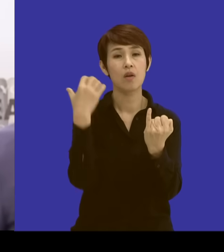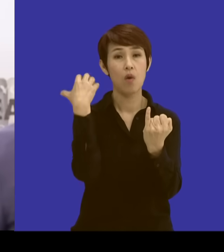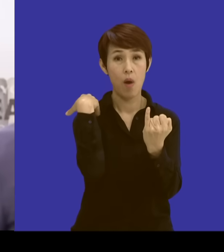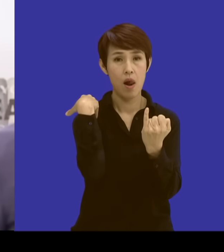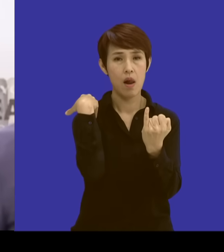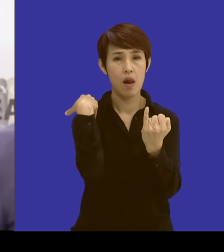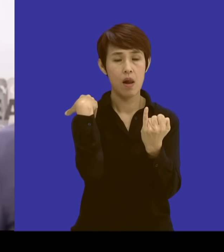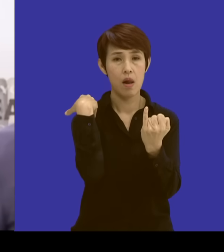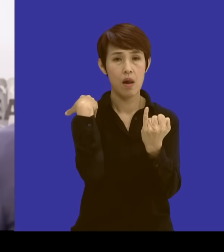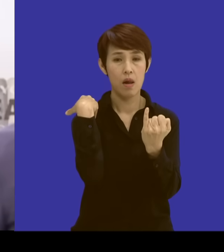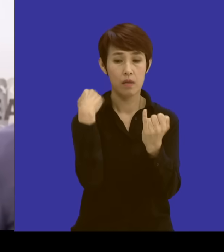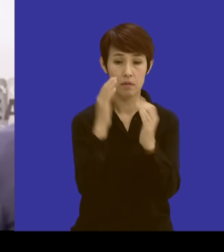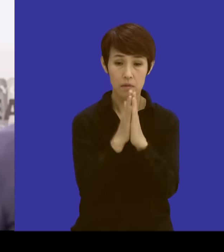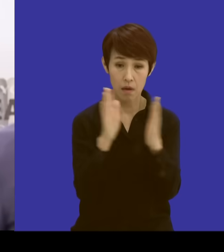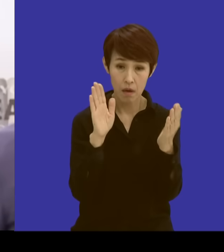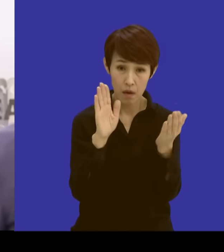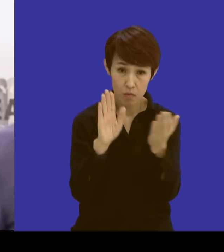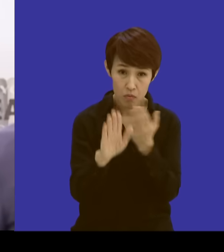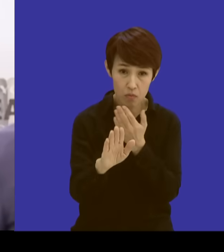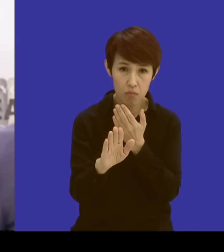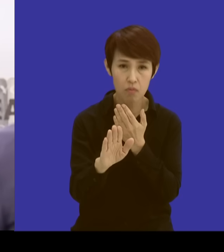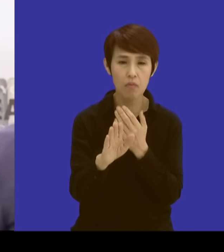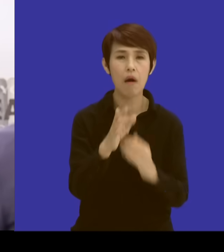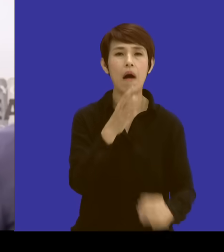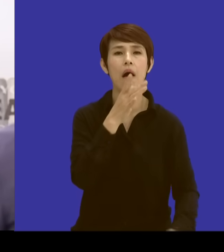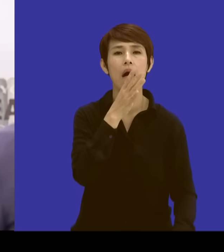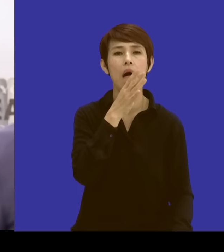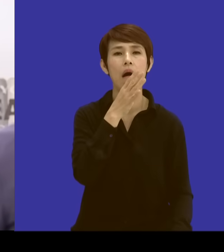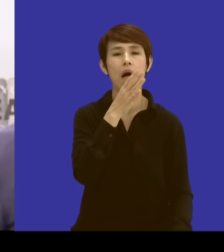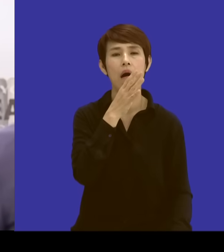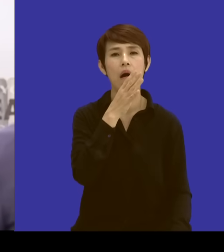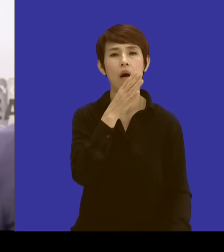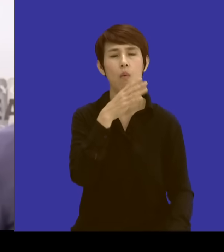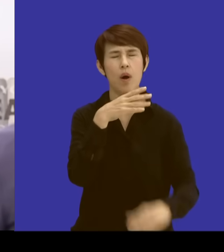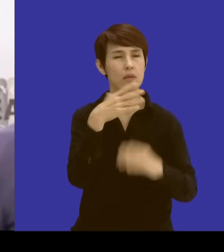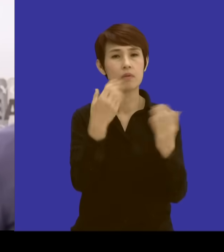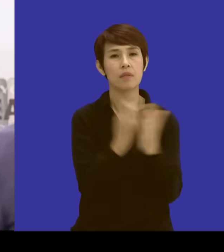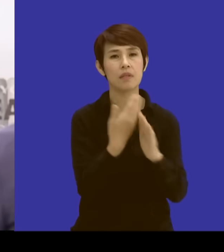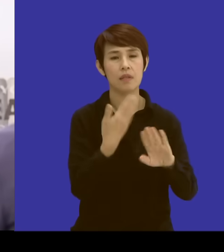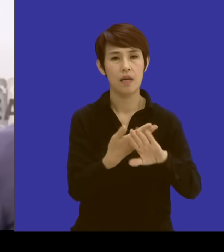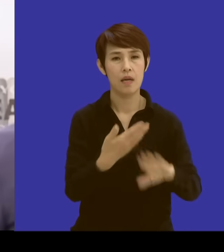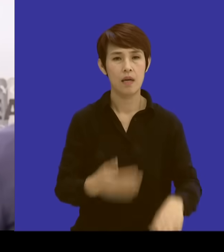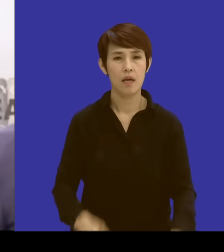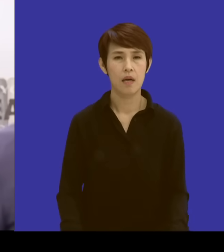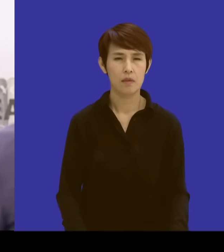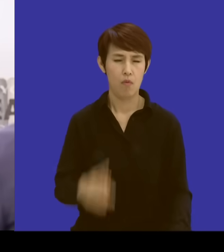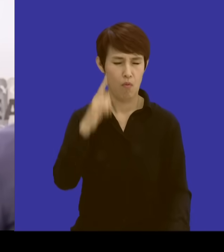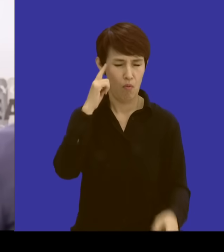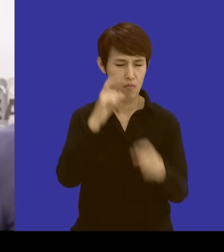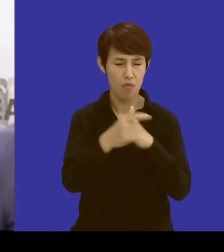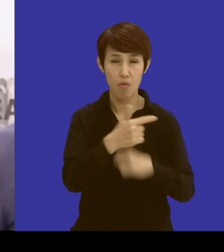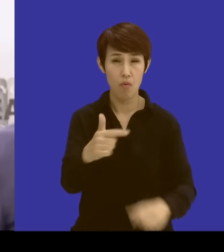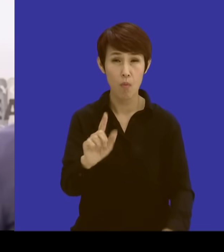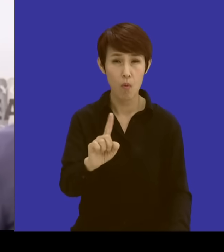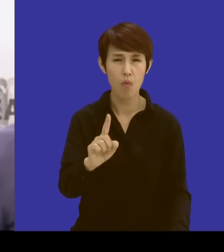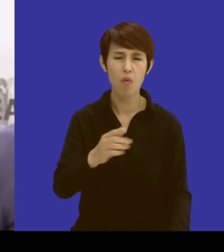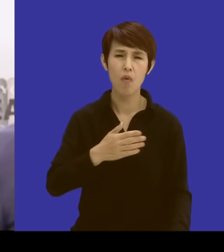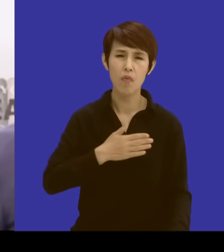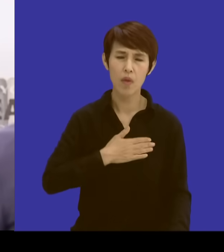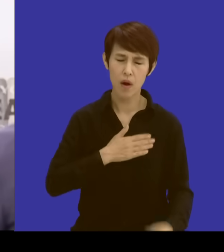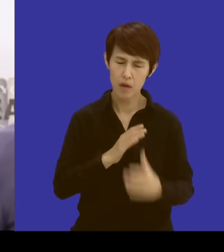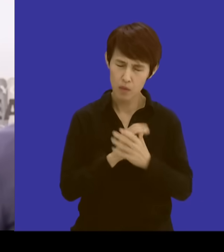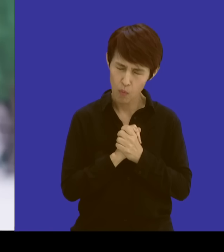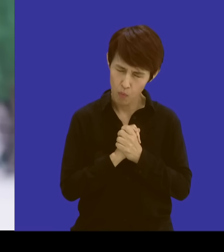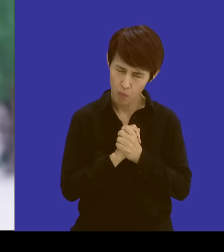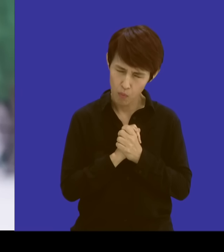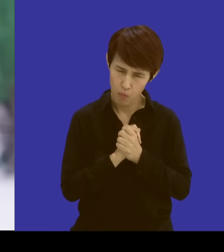제가 입었을 때는 다른 지점에 가게 되더라고요. 사실 저는 그때 제일 큰 고민이 왜 내가 기도가